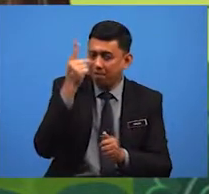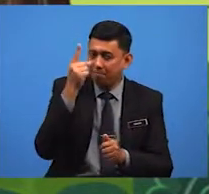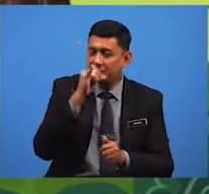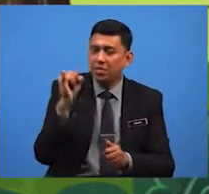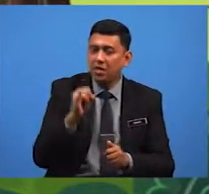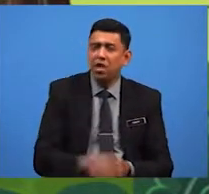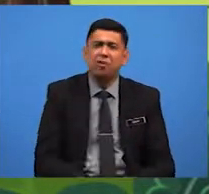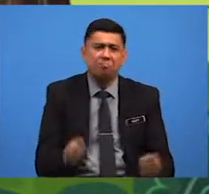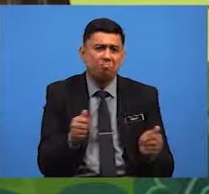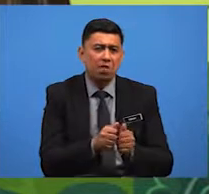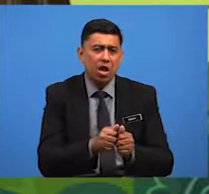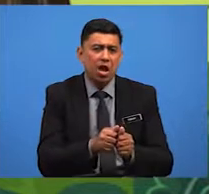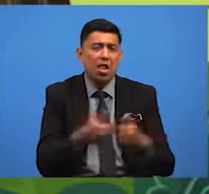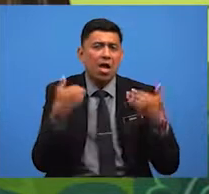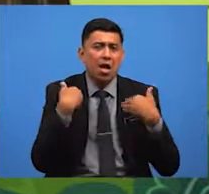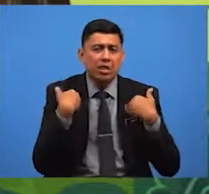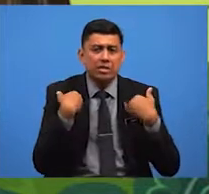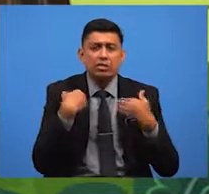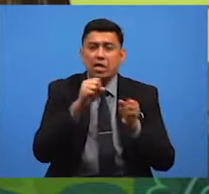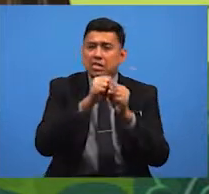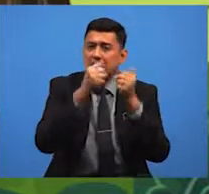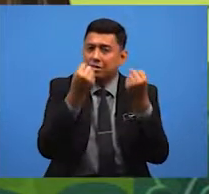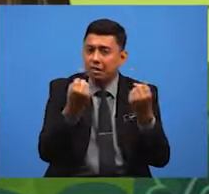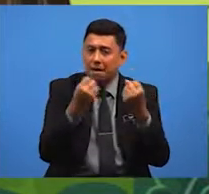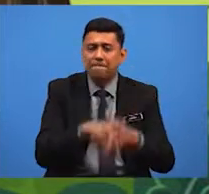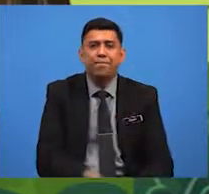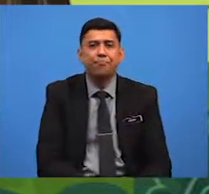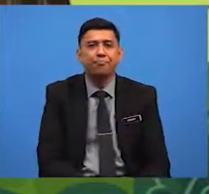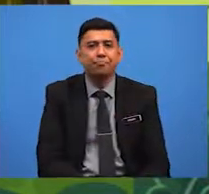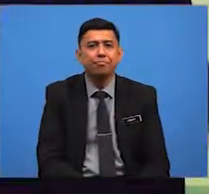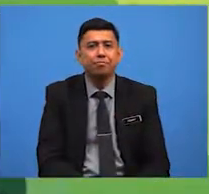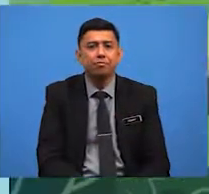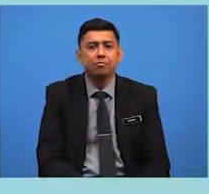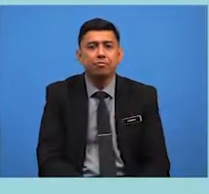sastra yang terdapat dalam sajak ini.